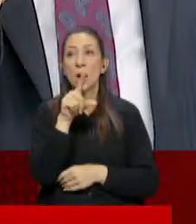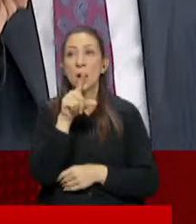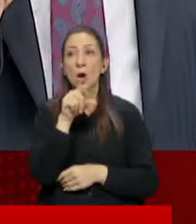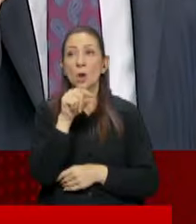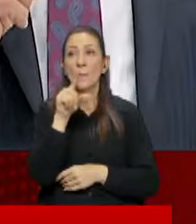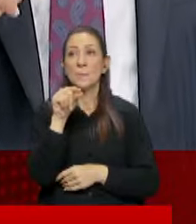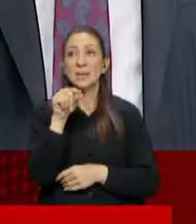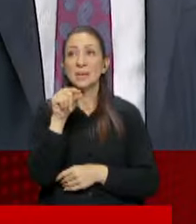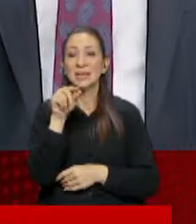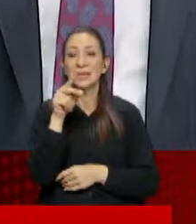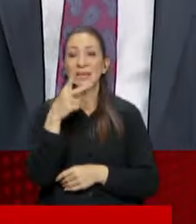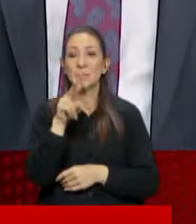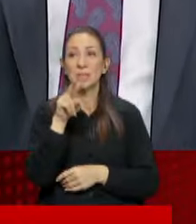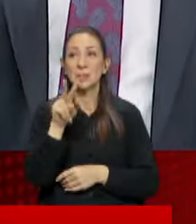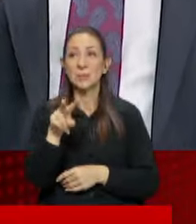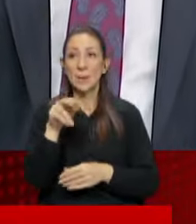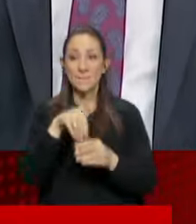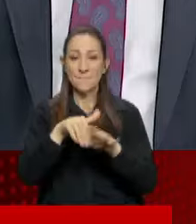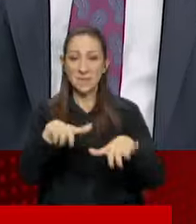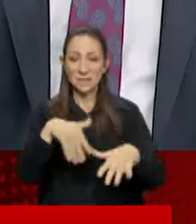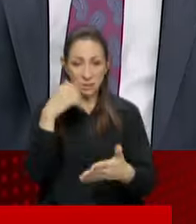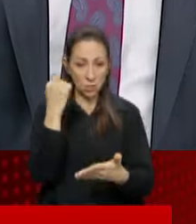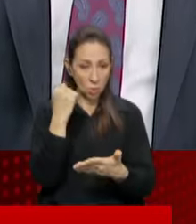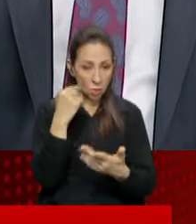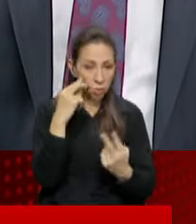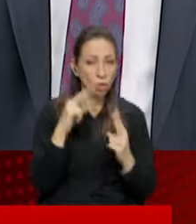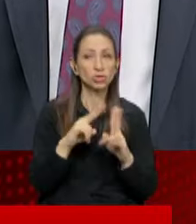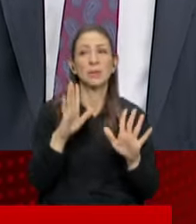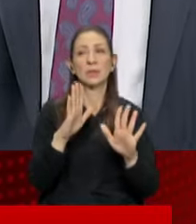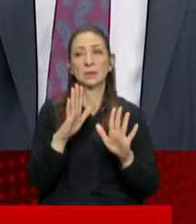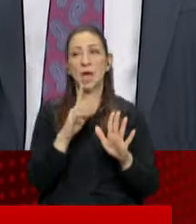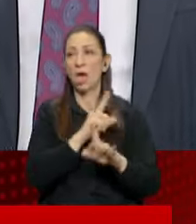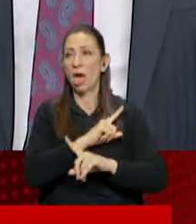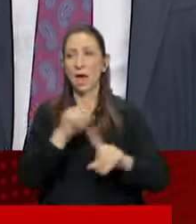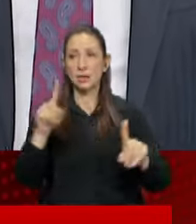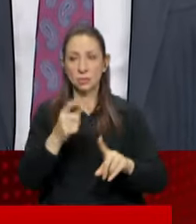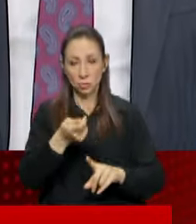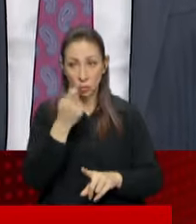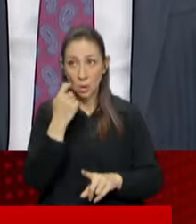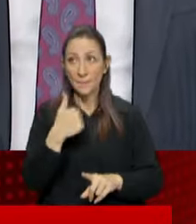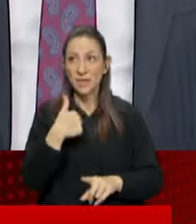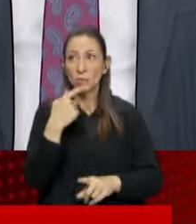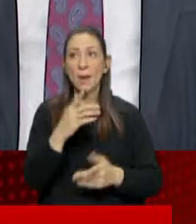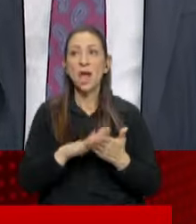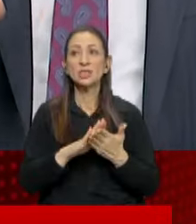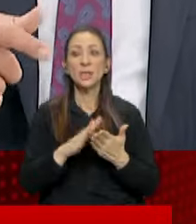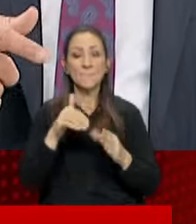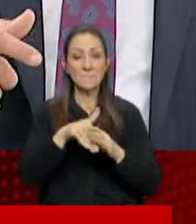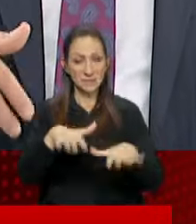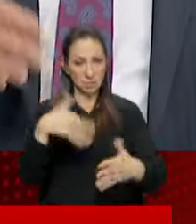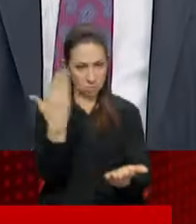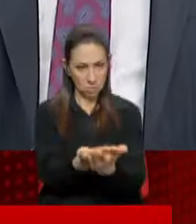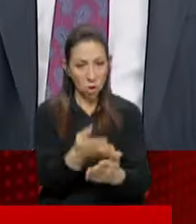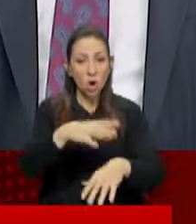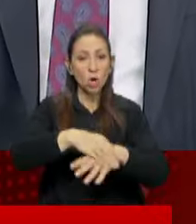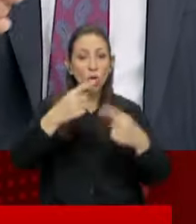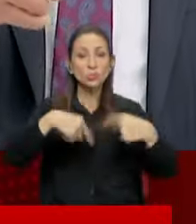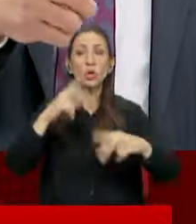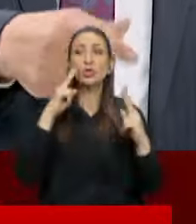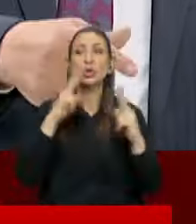2022'de meclise indi. Meclis onu görüşmedi. Reddediyordu. Ben dedim ki arkadaşlarım meclise getirin. Komisyon